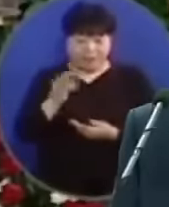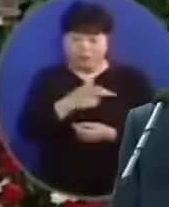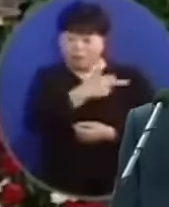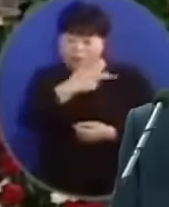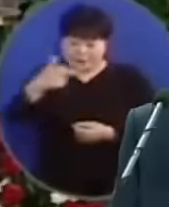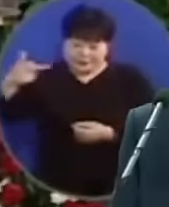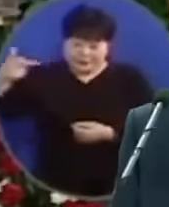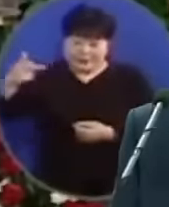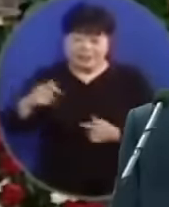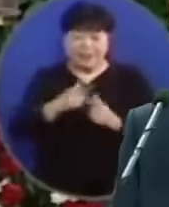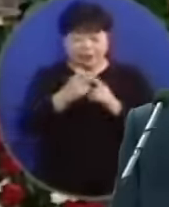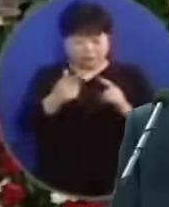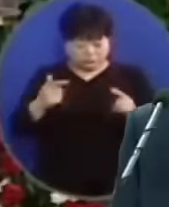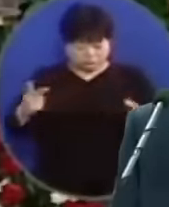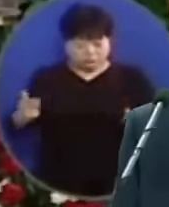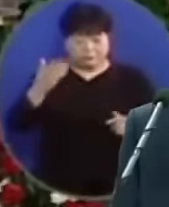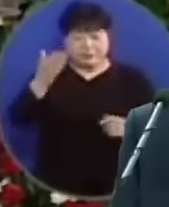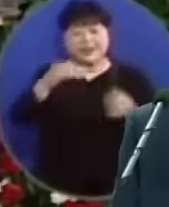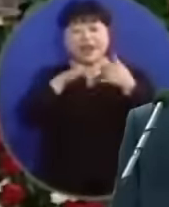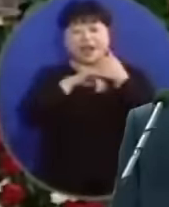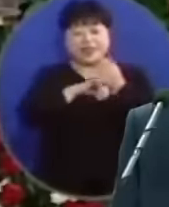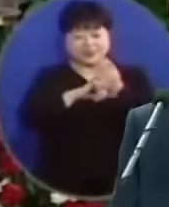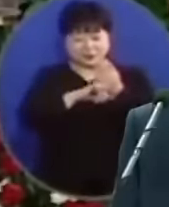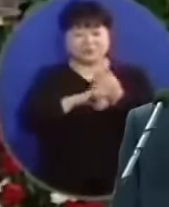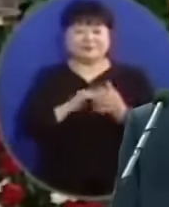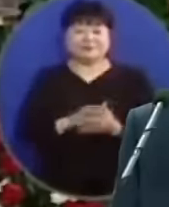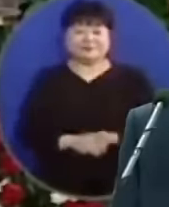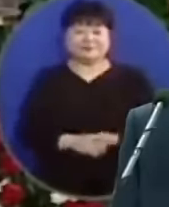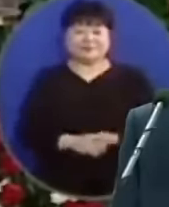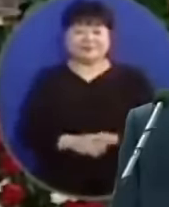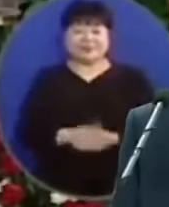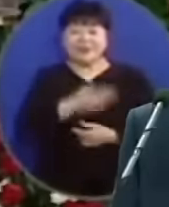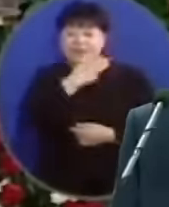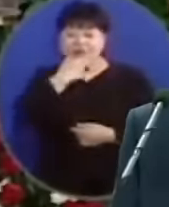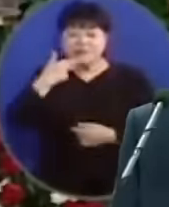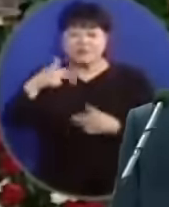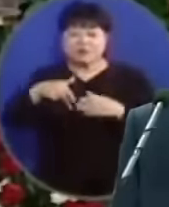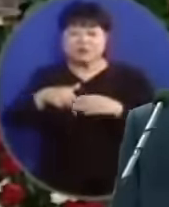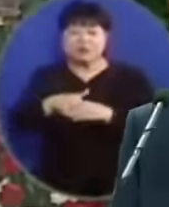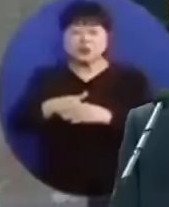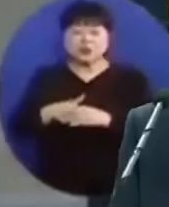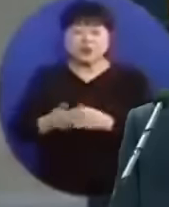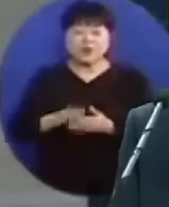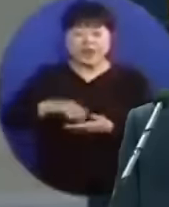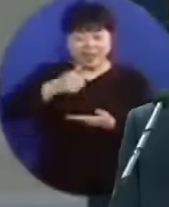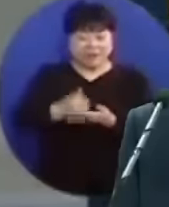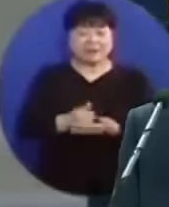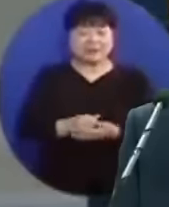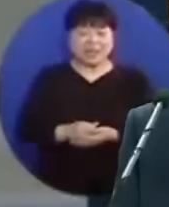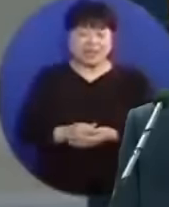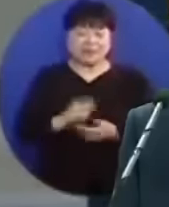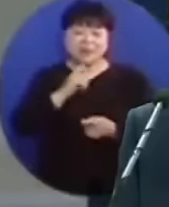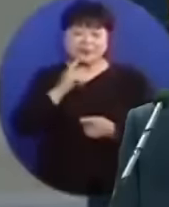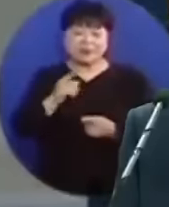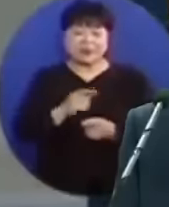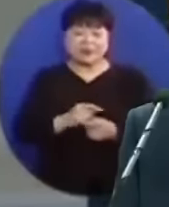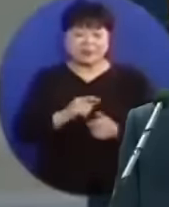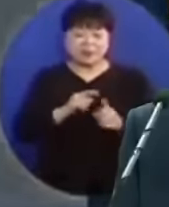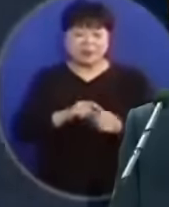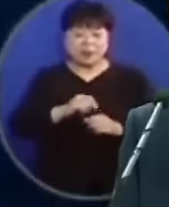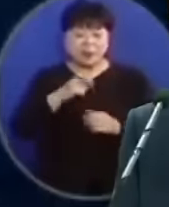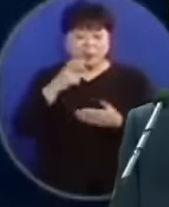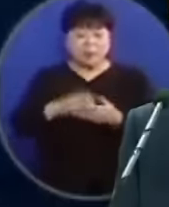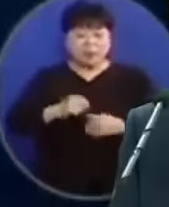크게 번성한다고 약속하고 있는 것입니다. 영국의 종교개혁자 존 녹스는 이렇게 말했습니다. 하나님의 법에